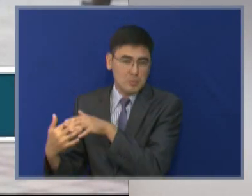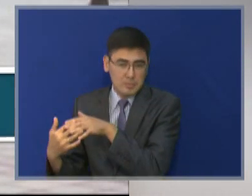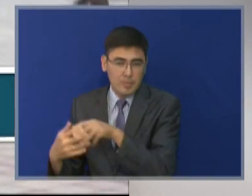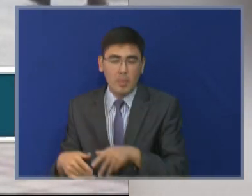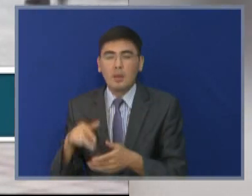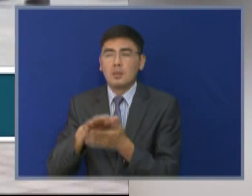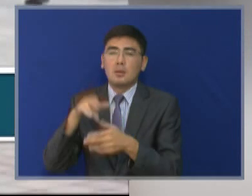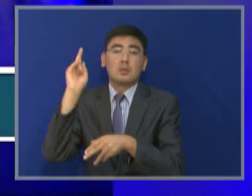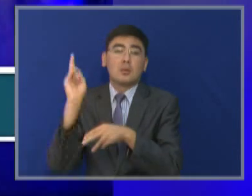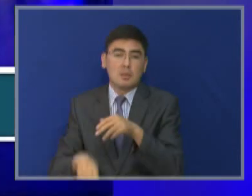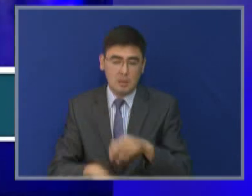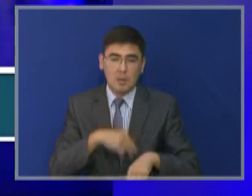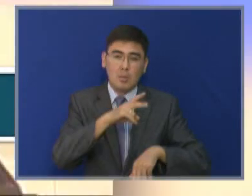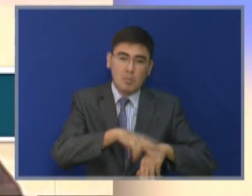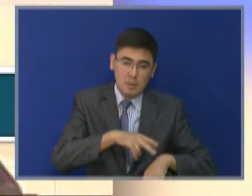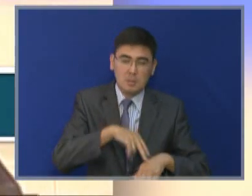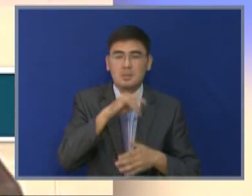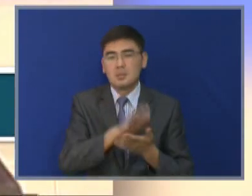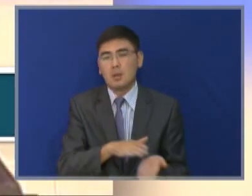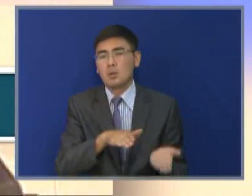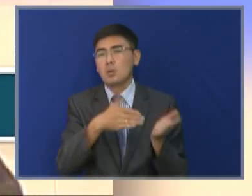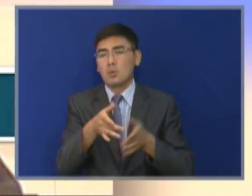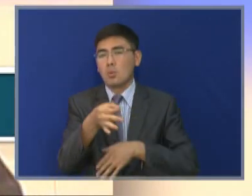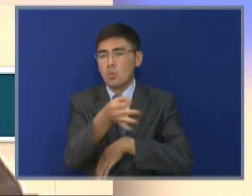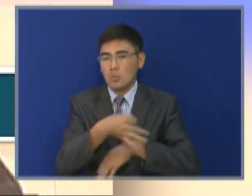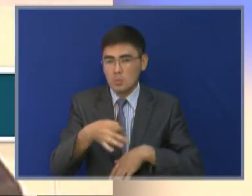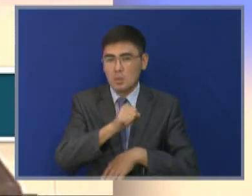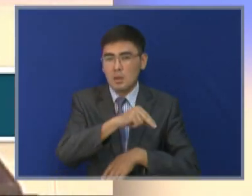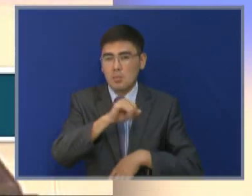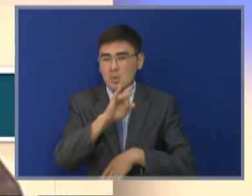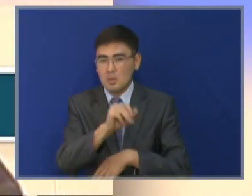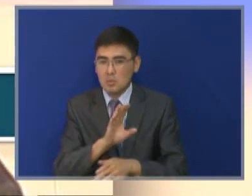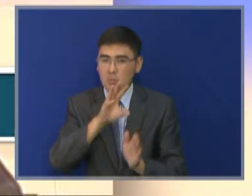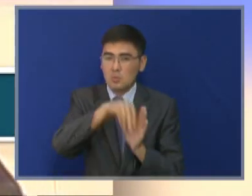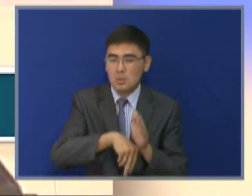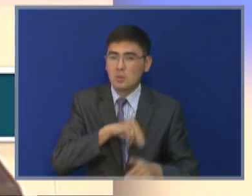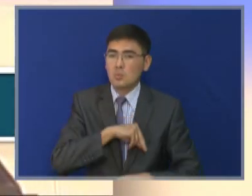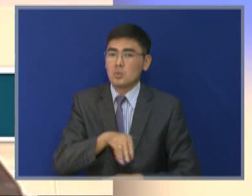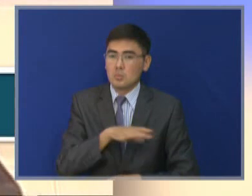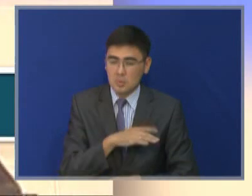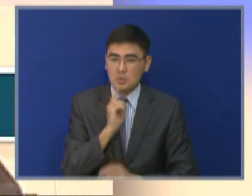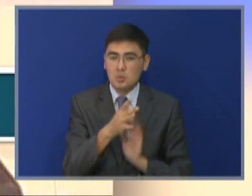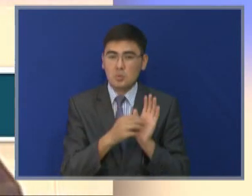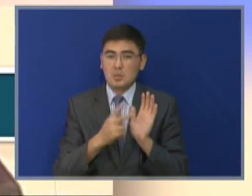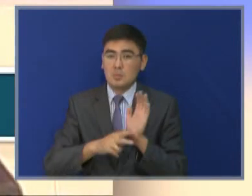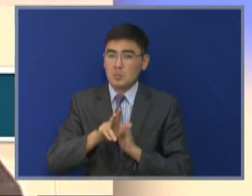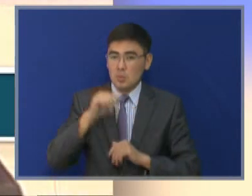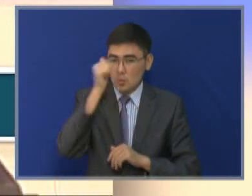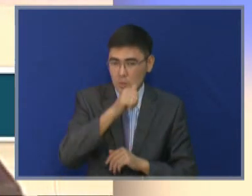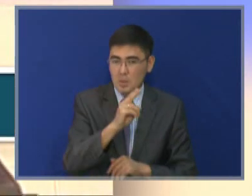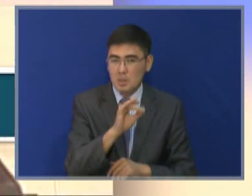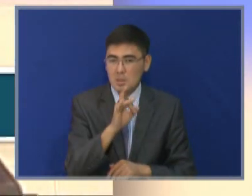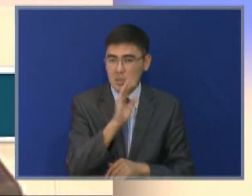істер саласында, кейіннен облыстық комитет аппаратында қызмет атқарған. 1973 жылы Киров аудандық